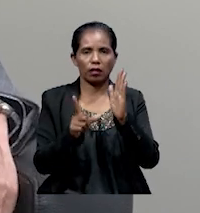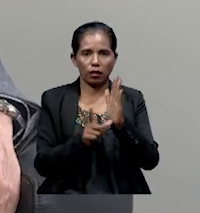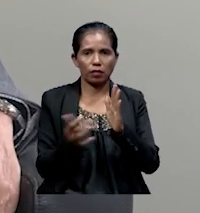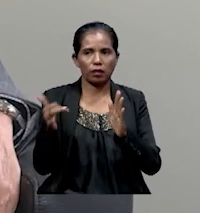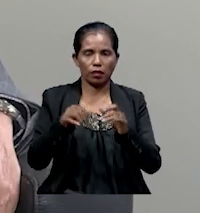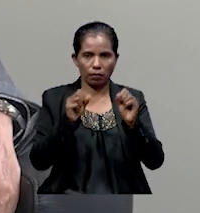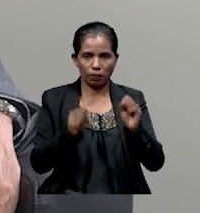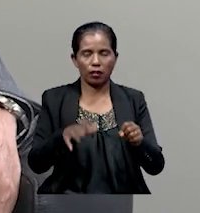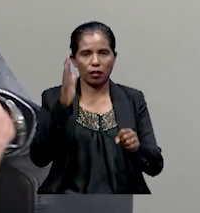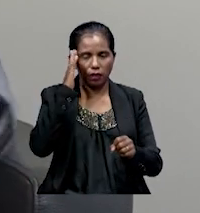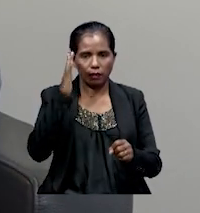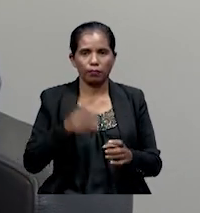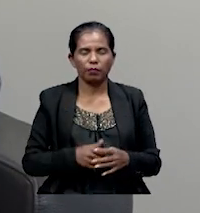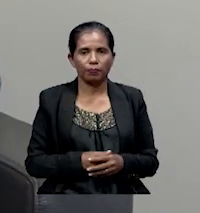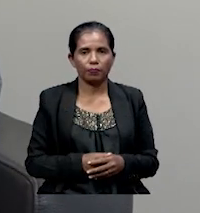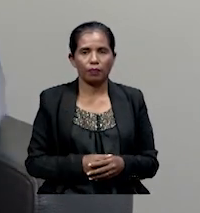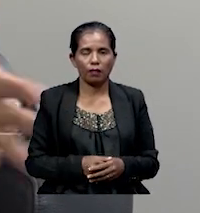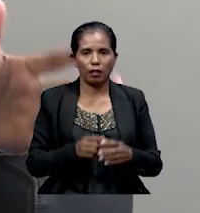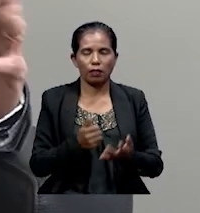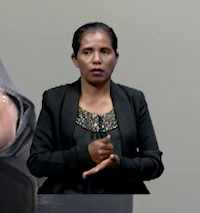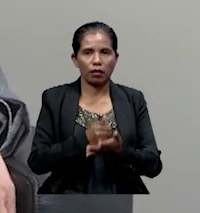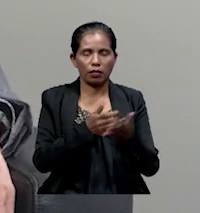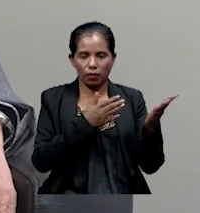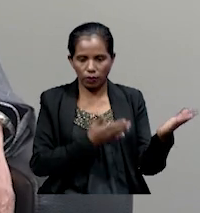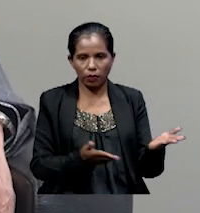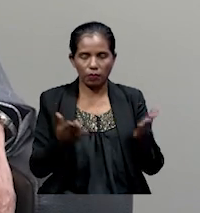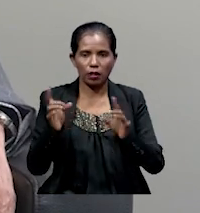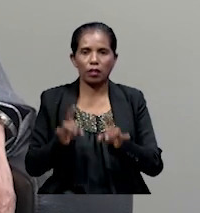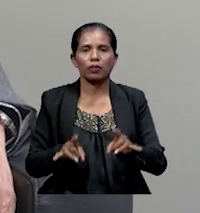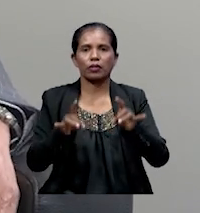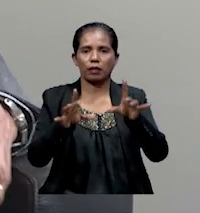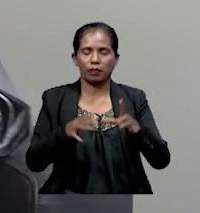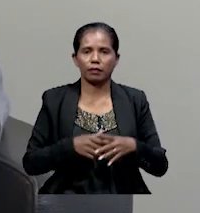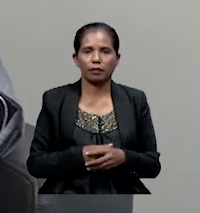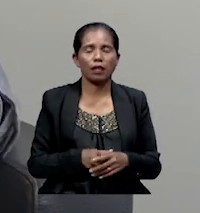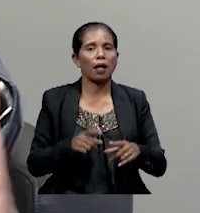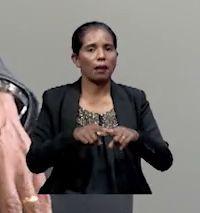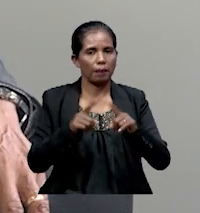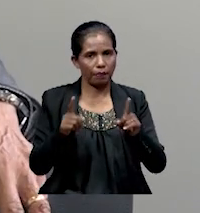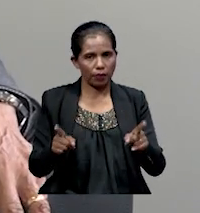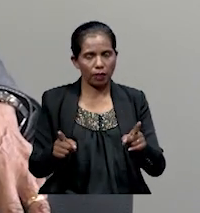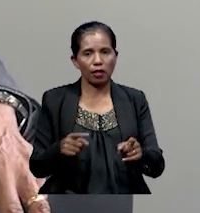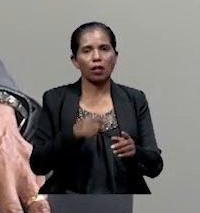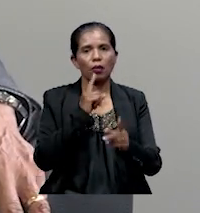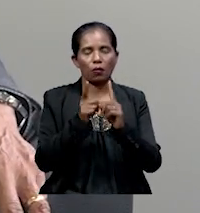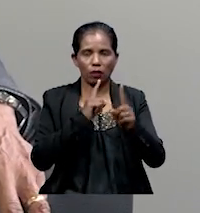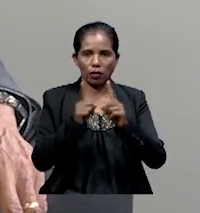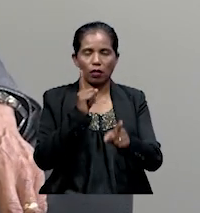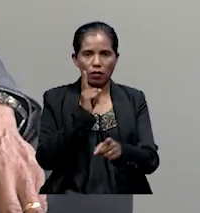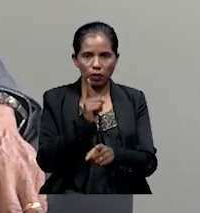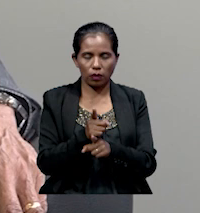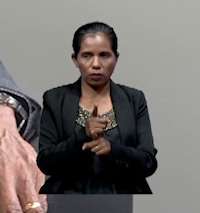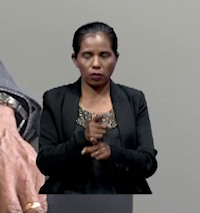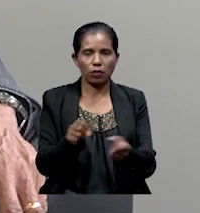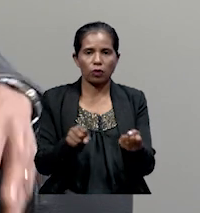tesi. Se tesi ena wala bel, se lori filama Australia para tesi. Ma beb tant ihene hatete mos, kontribuisan